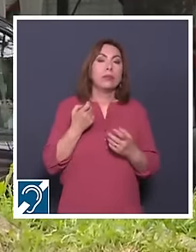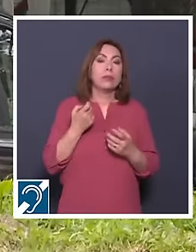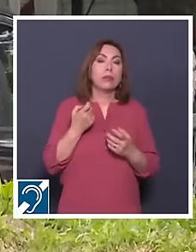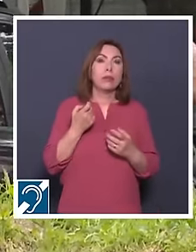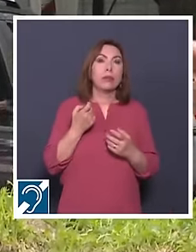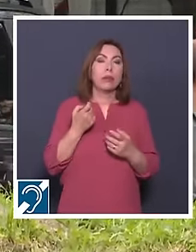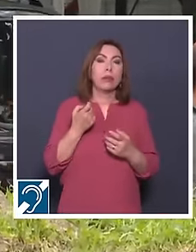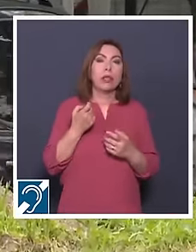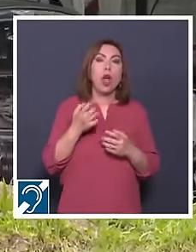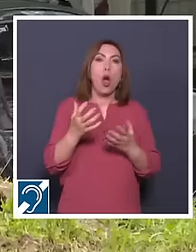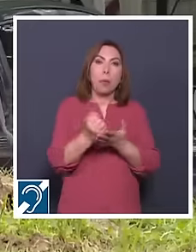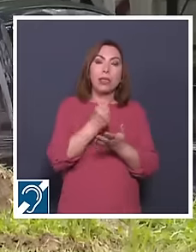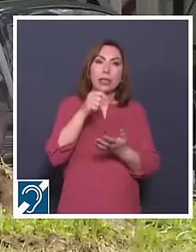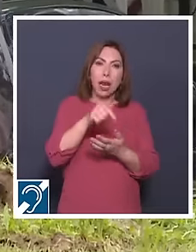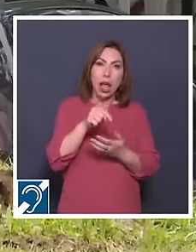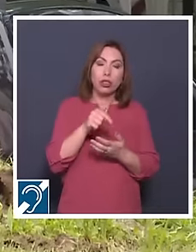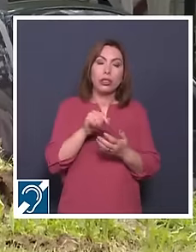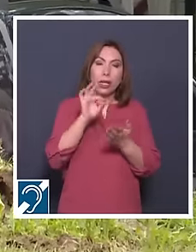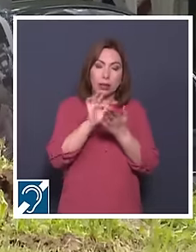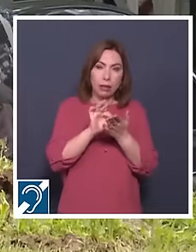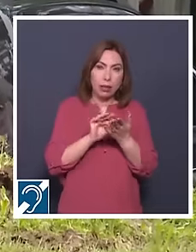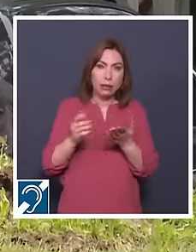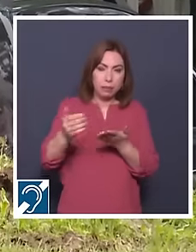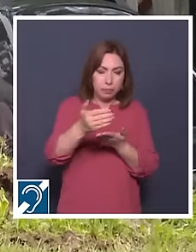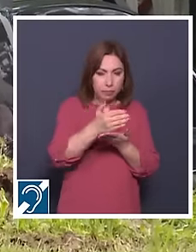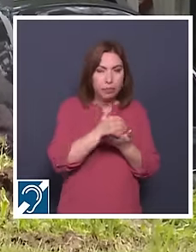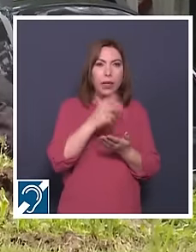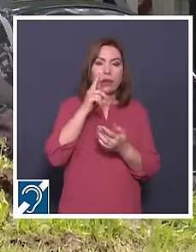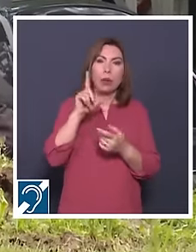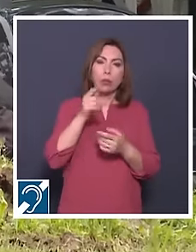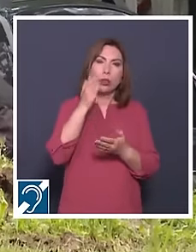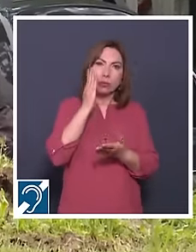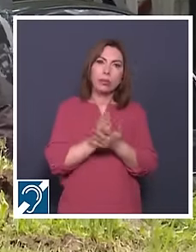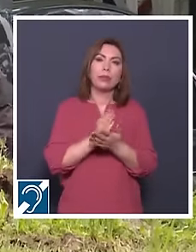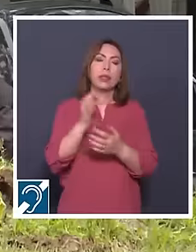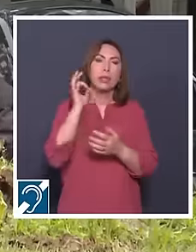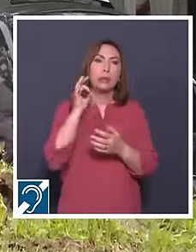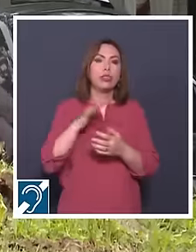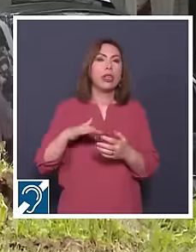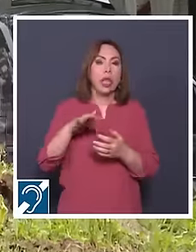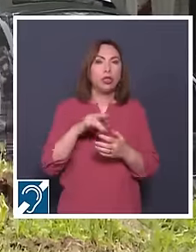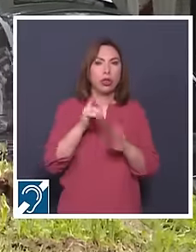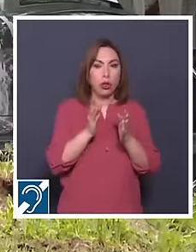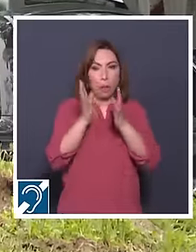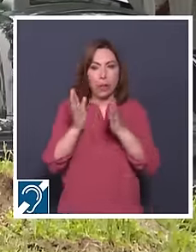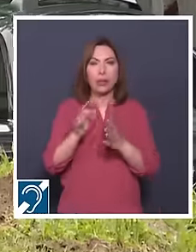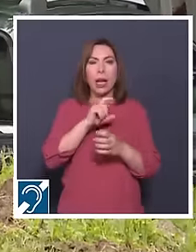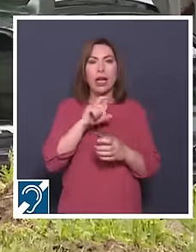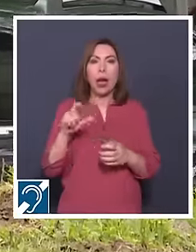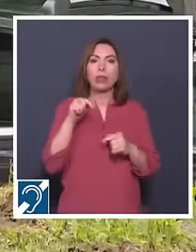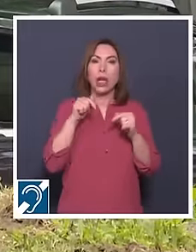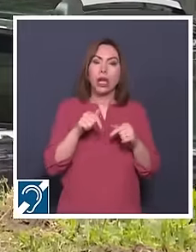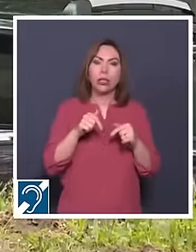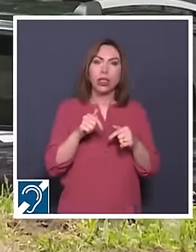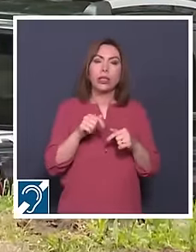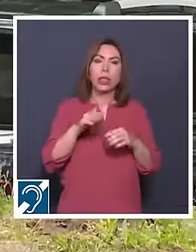urma obținerii acestor date vor putea determina specialiștii de aici, pe de o parte, cauza